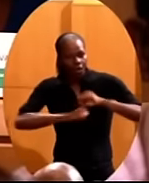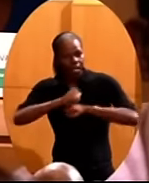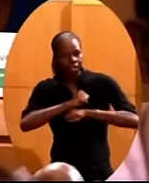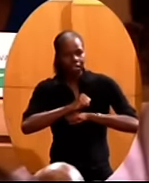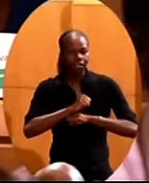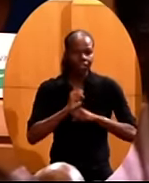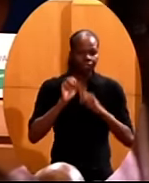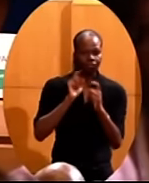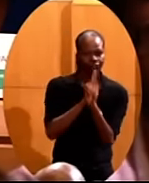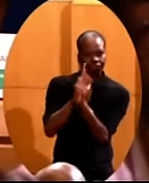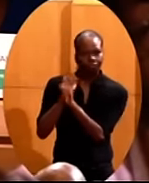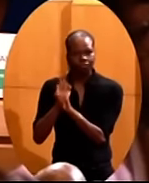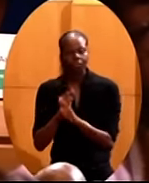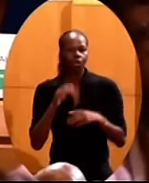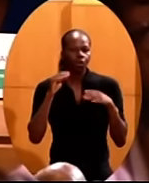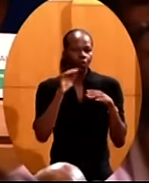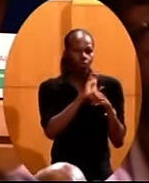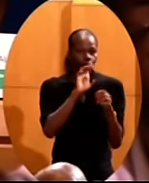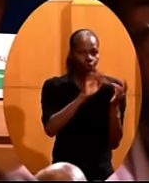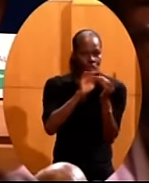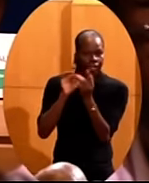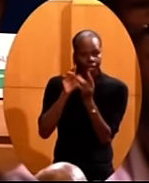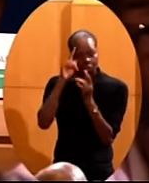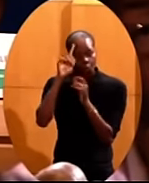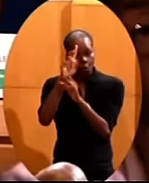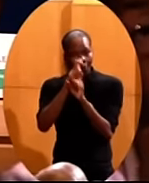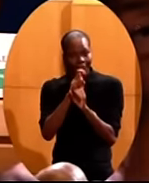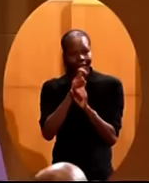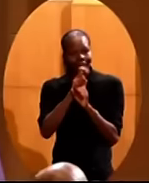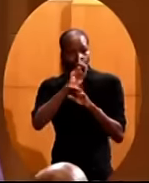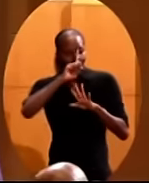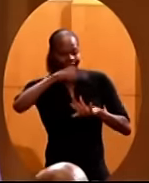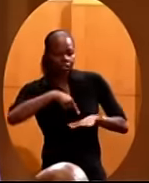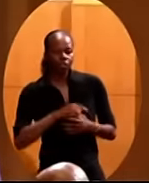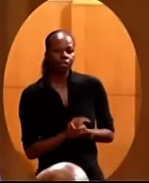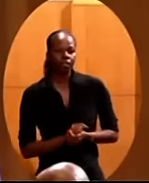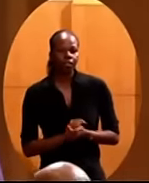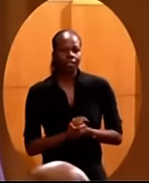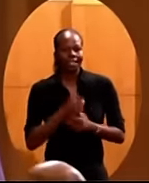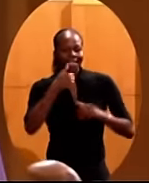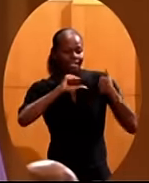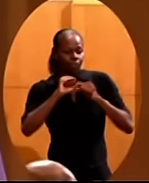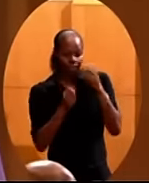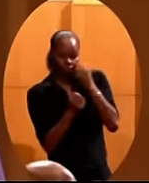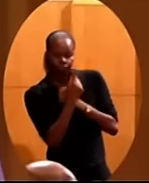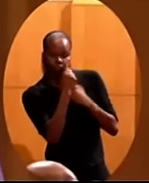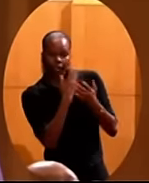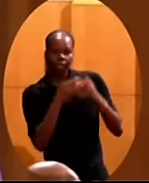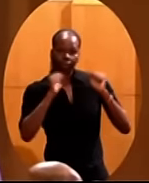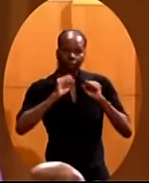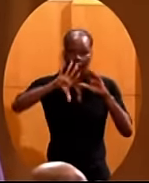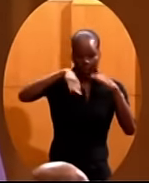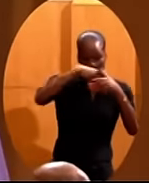vous un emprint obligataire ce dispositif innovant vous permettra de